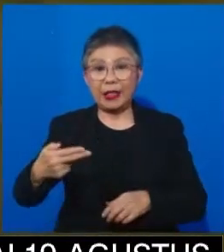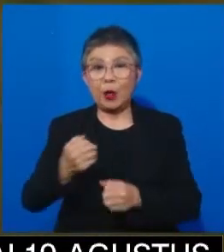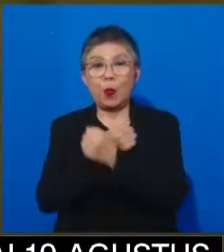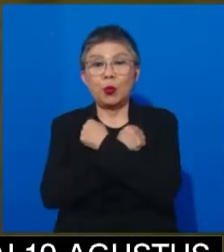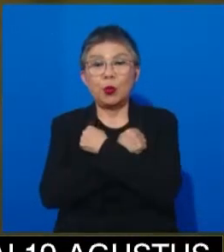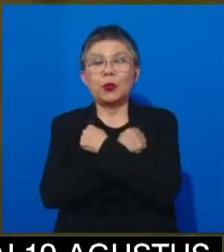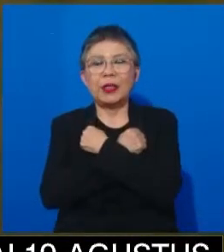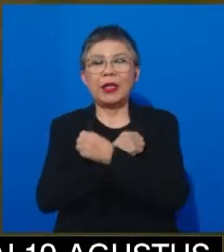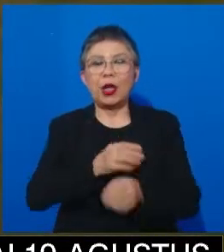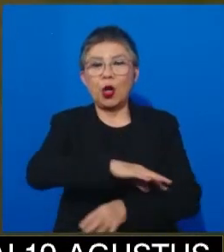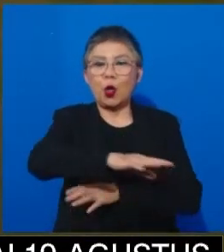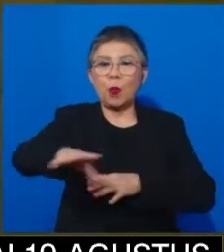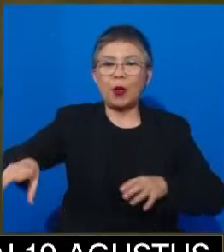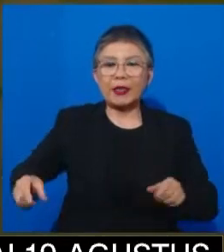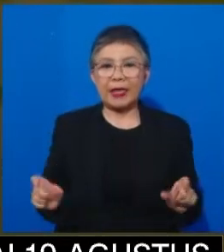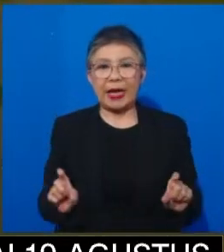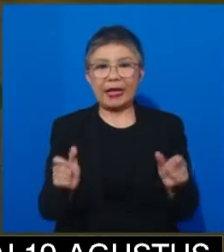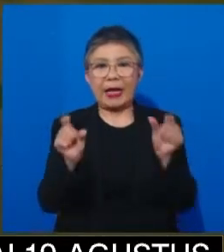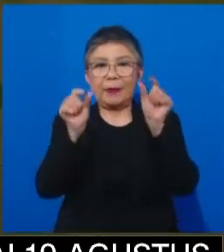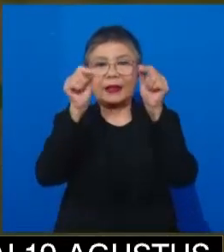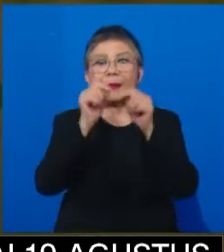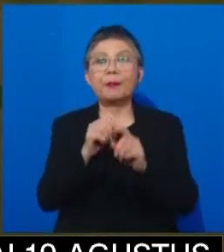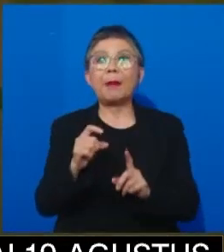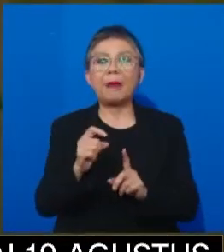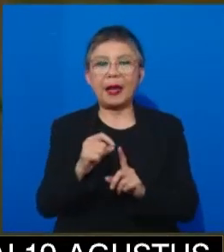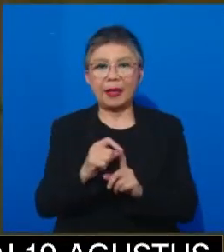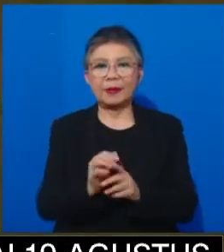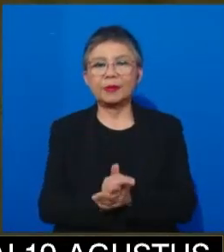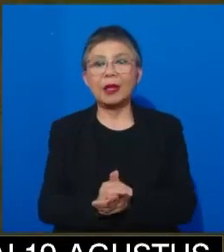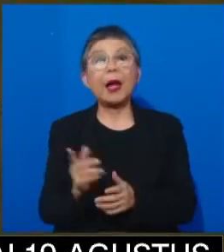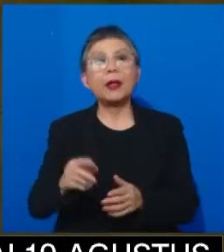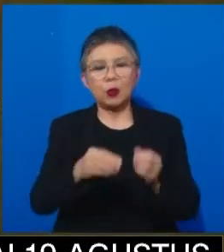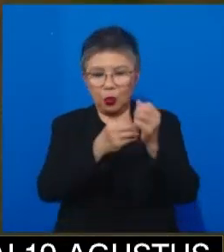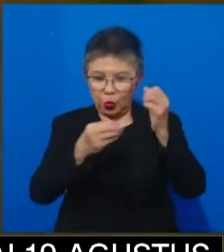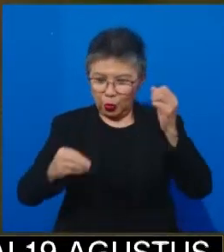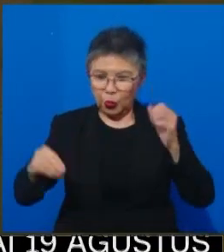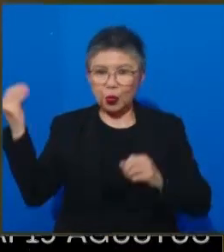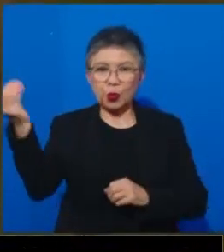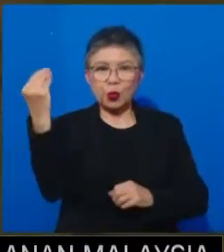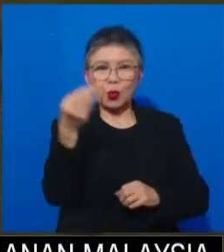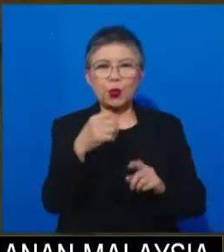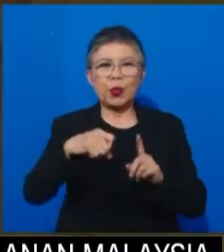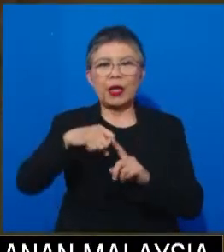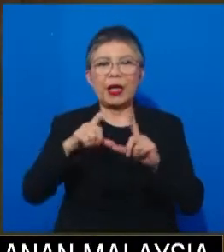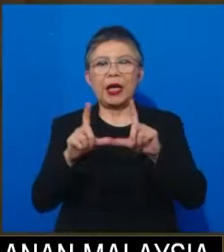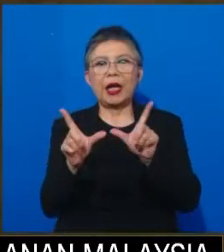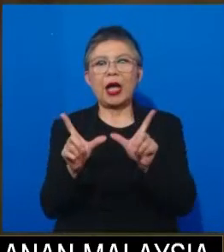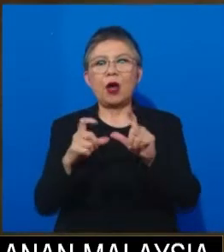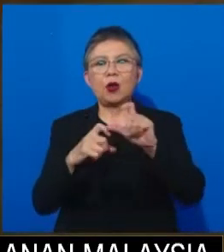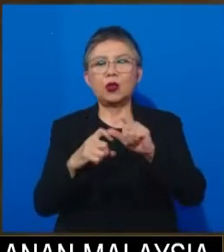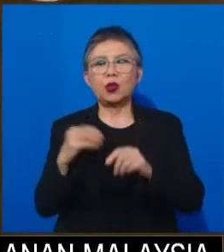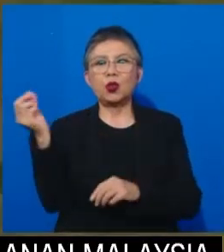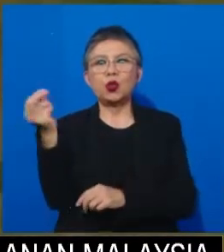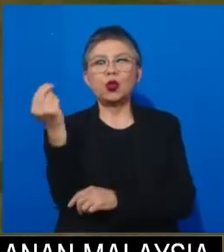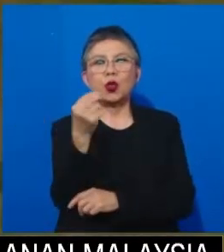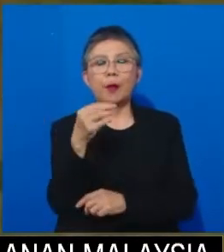bisa dinikmati di Kompleks Candi Prambanan di Yogyakarta. Patung ini hadir dalam rangkaian Chaos Holiday yang merupakan tur